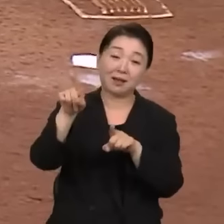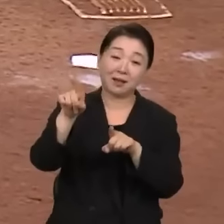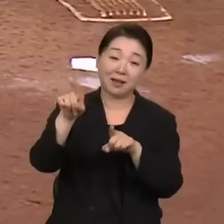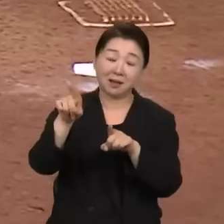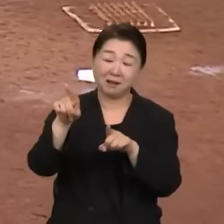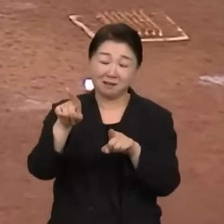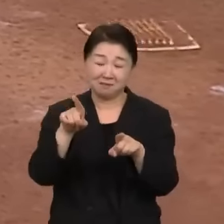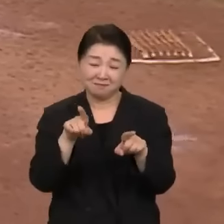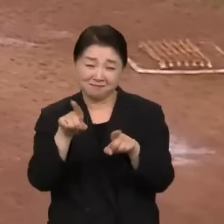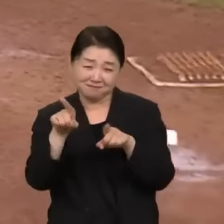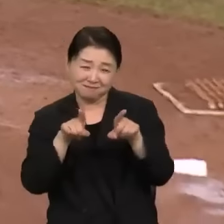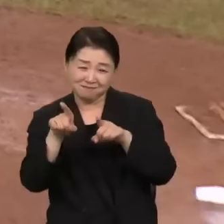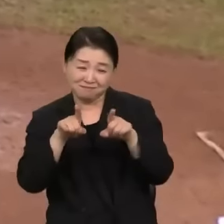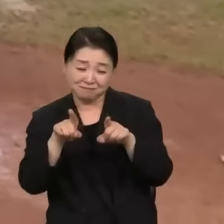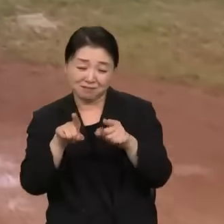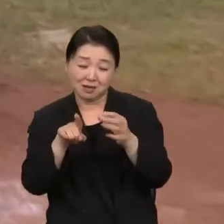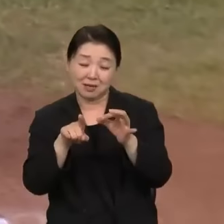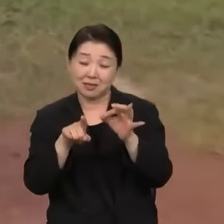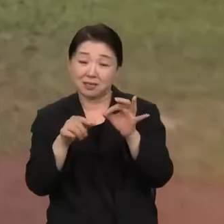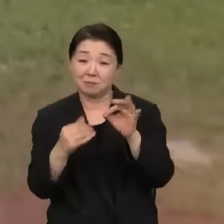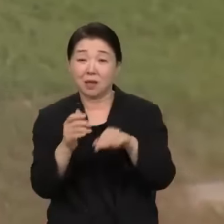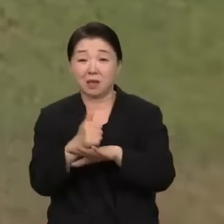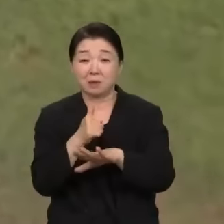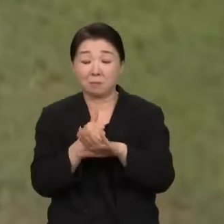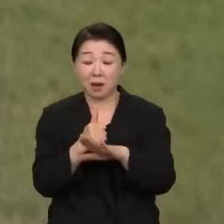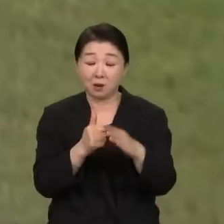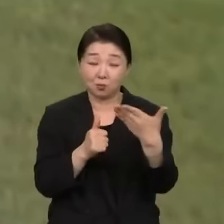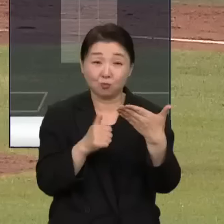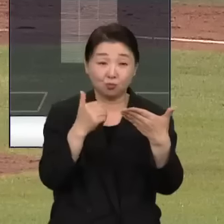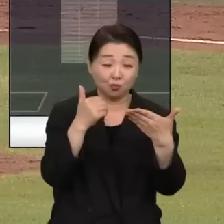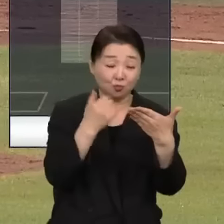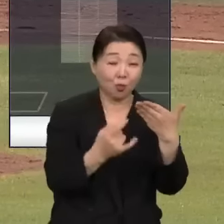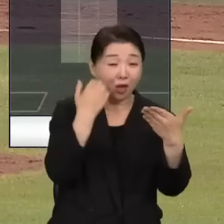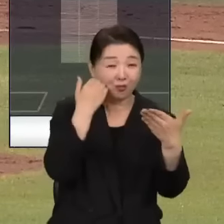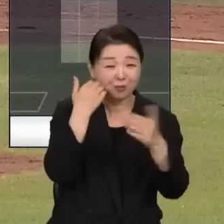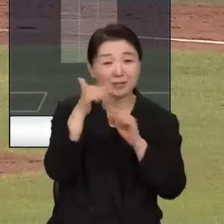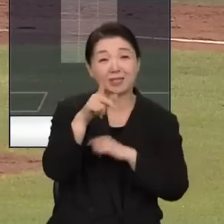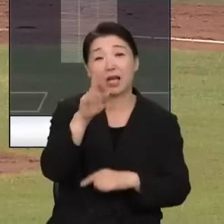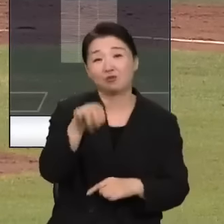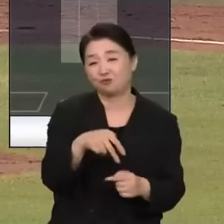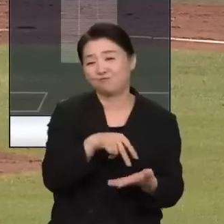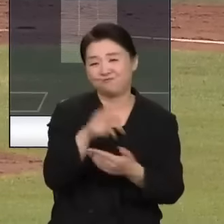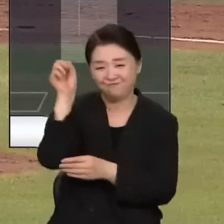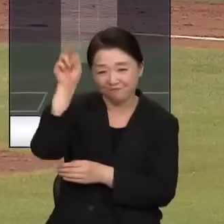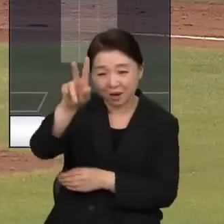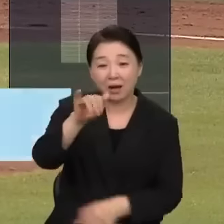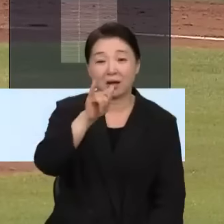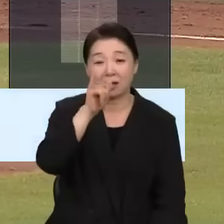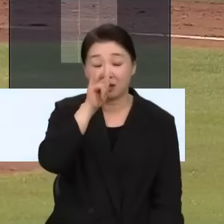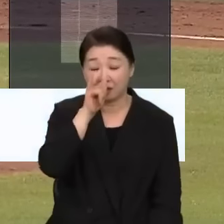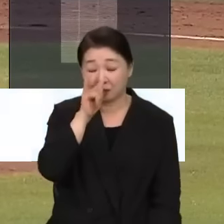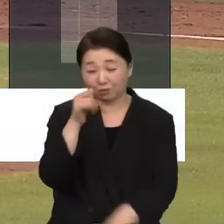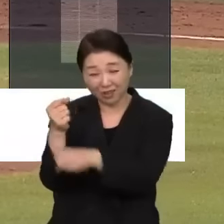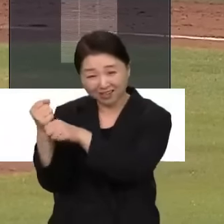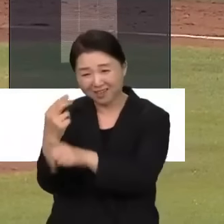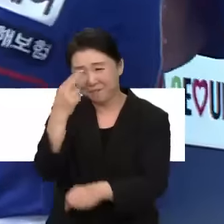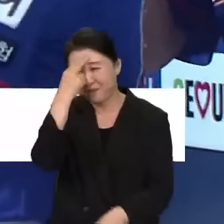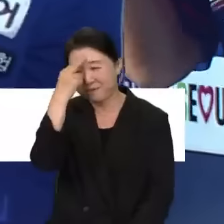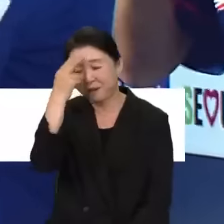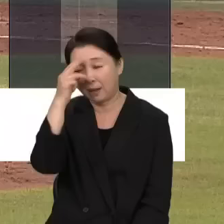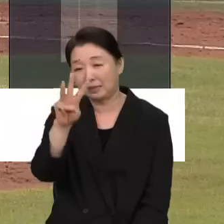아슬아슬 앞선 연장 10회 말 마운드엔 9회부터 올라온 이상규가 계속 섰습니다. 두산 타자들을 잇따라 헛스윙